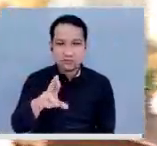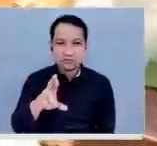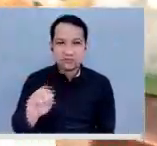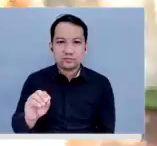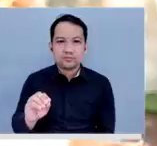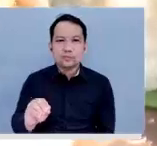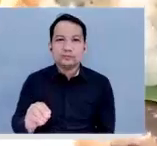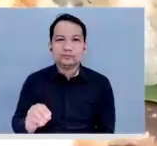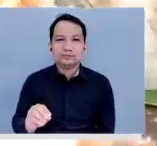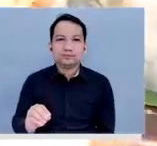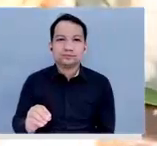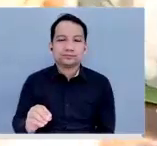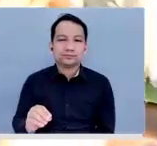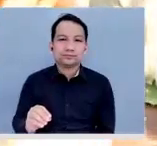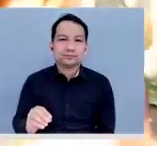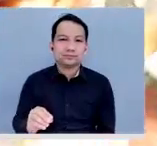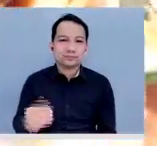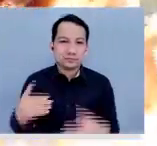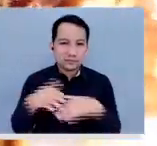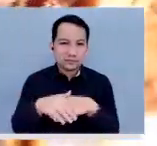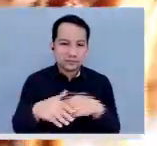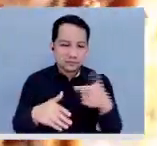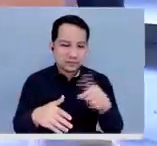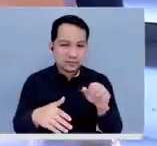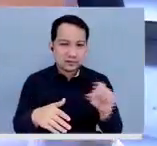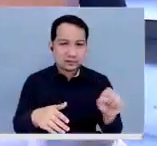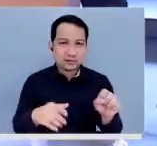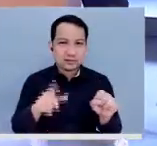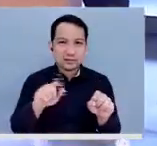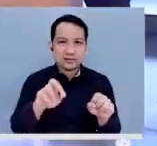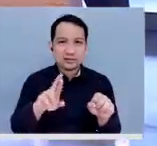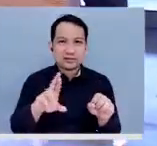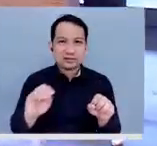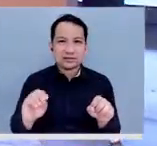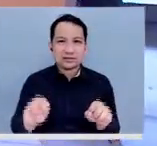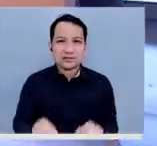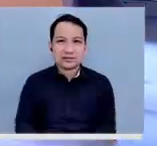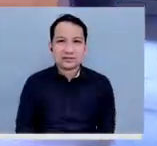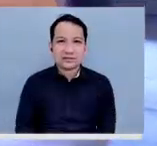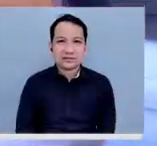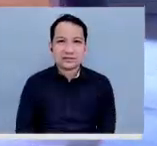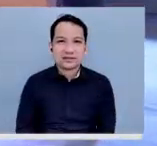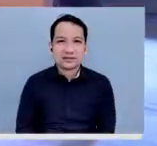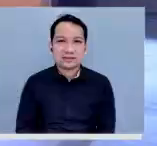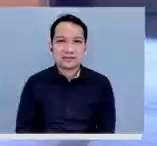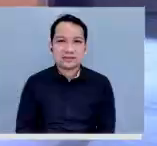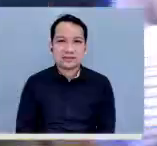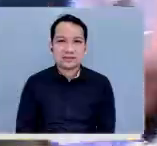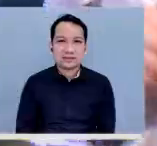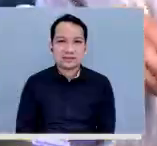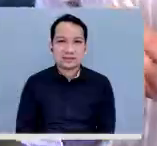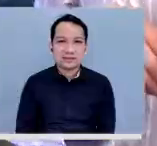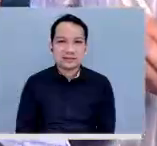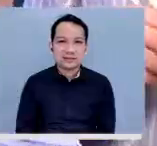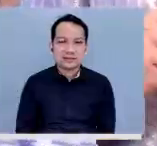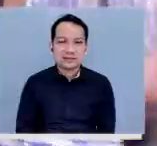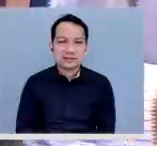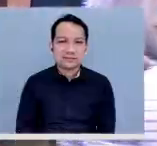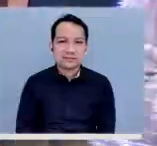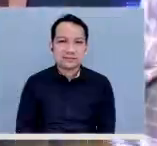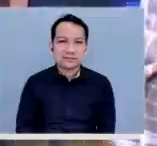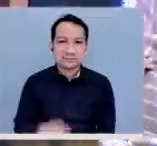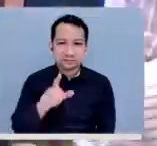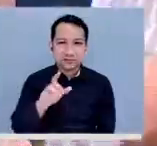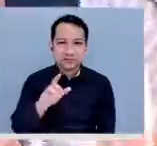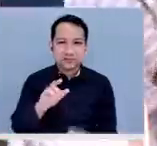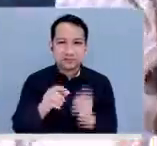ayan po yung fusion ng gyoza na turon. Ano ba ano po laman? Banana po. And banana and langka.